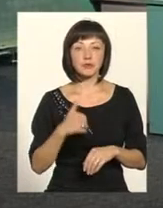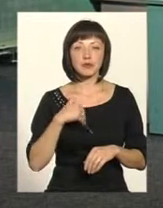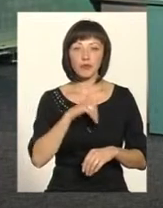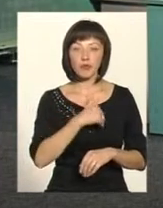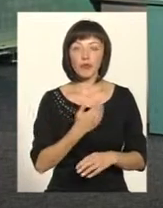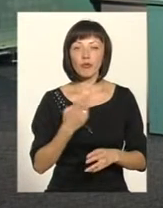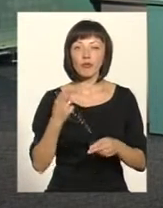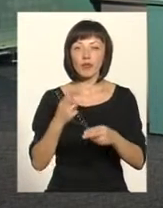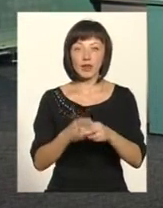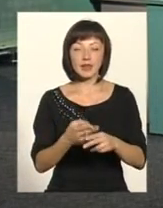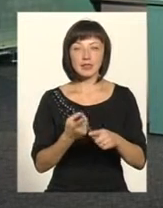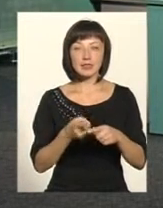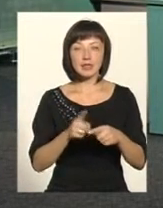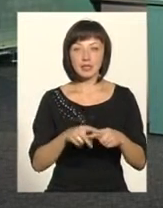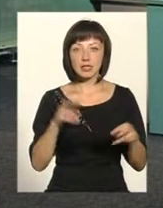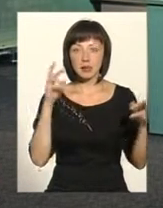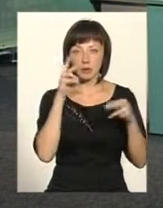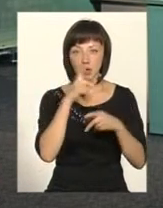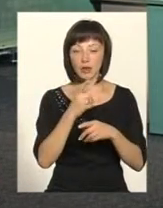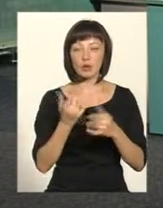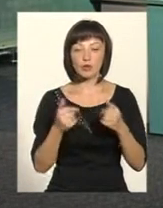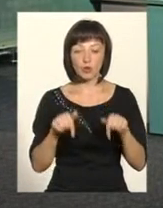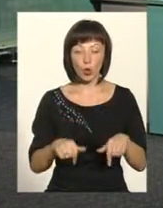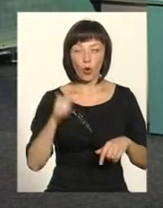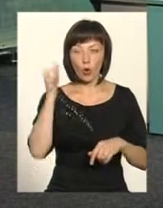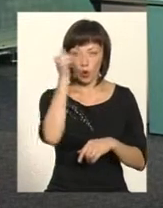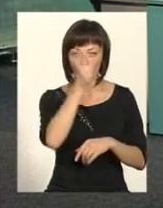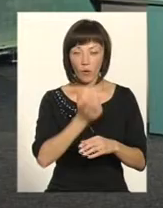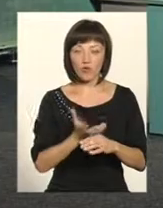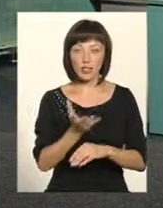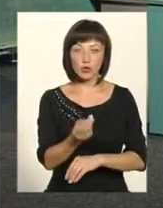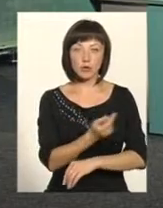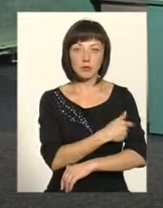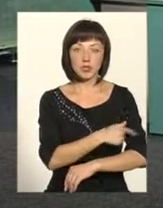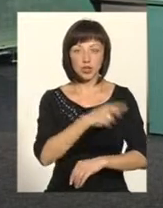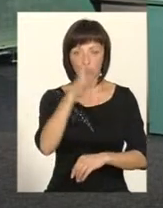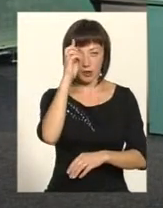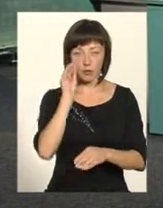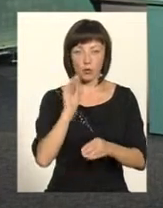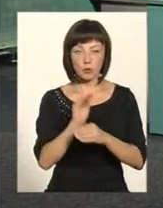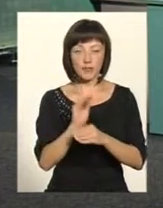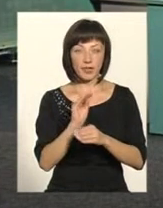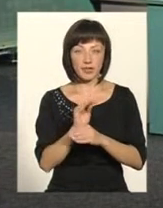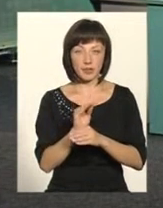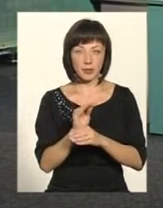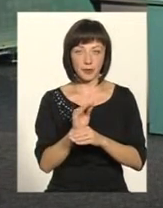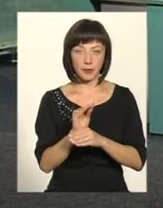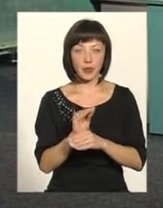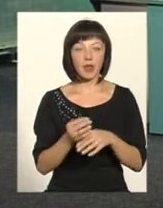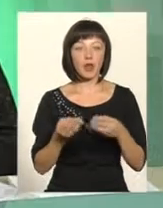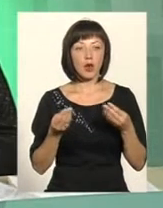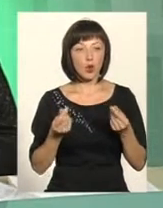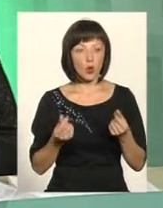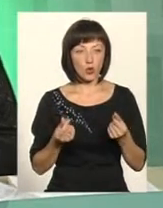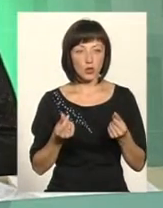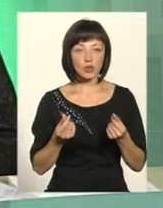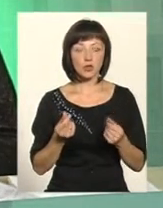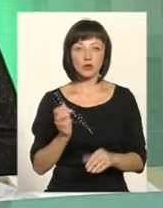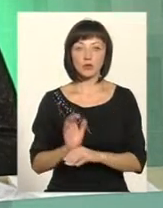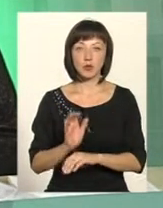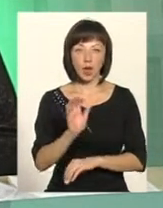цього року фінансується галузь медицини шляхом державної субвенції. Тобто гроші поступають з